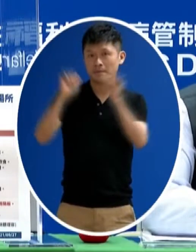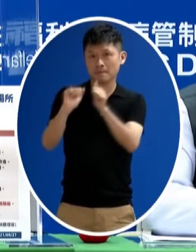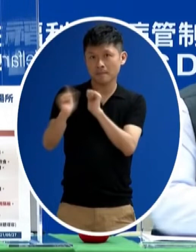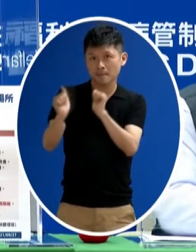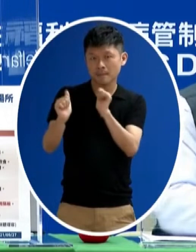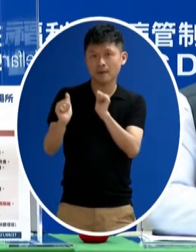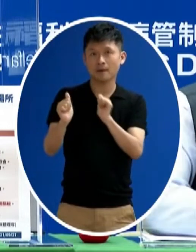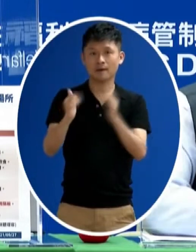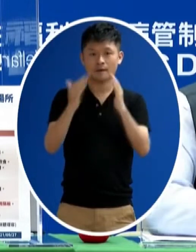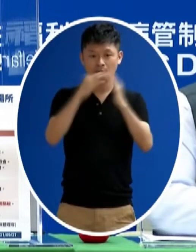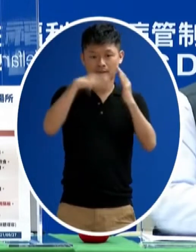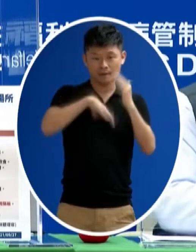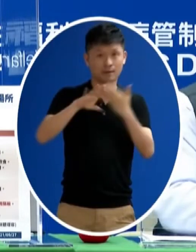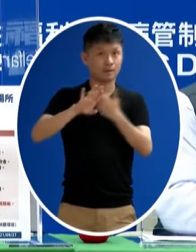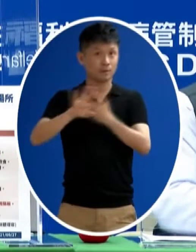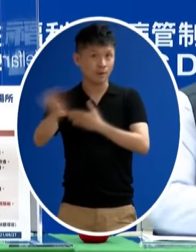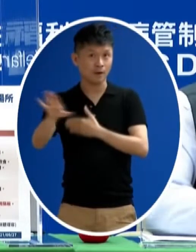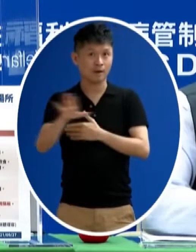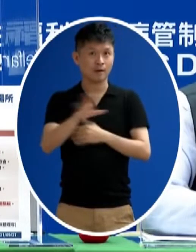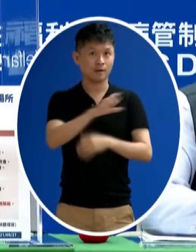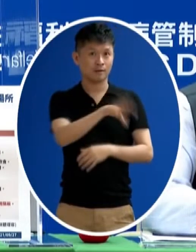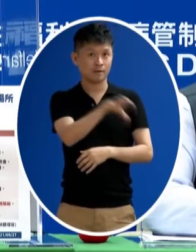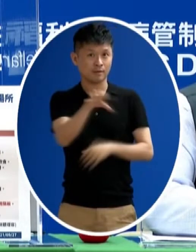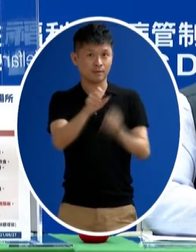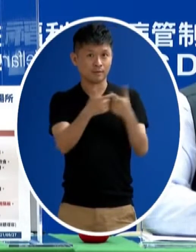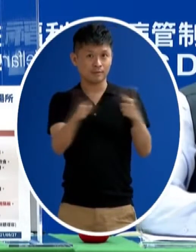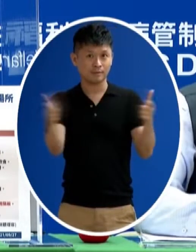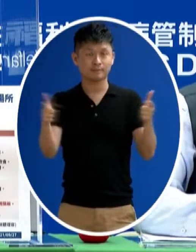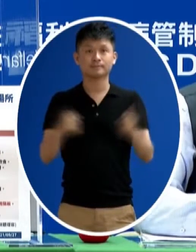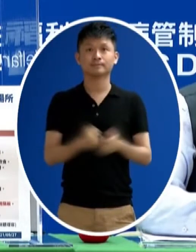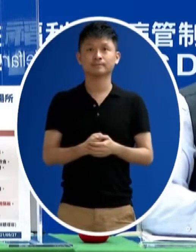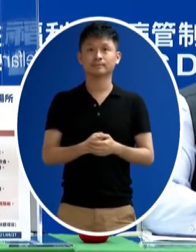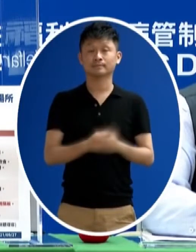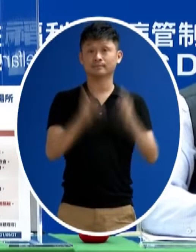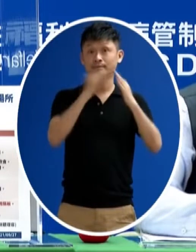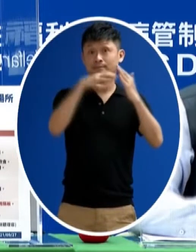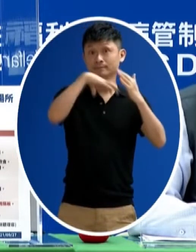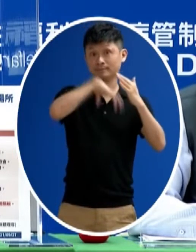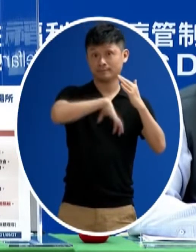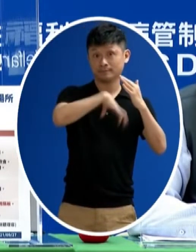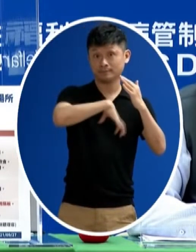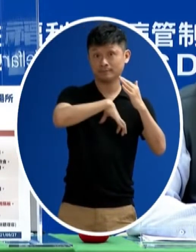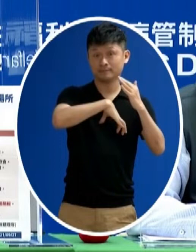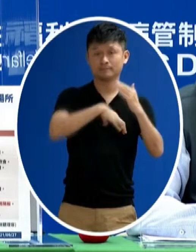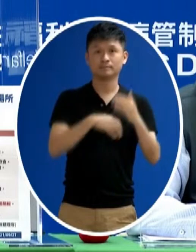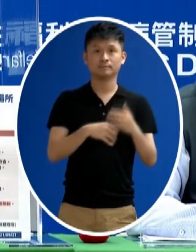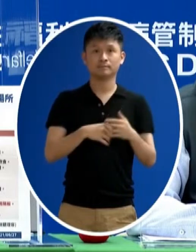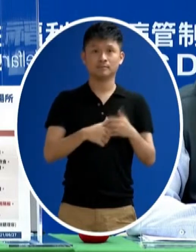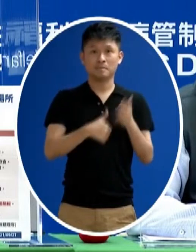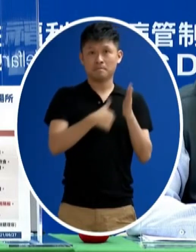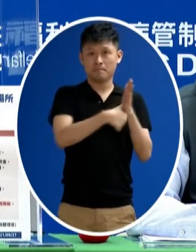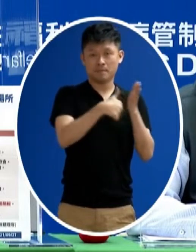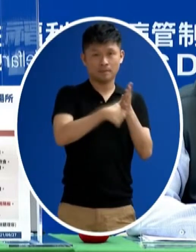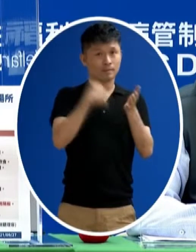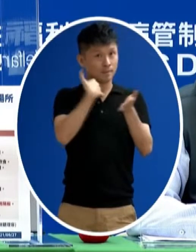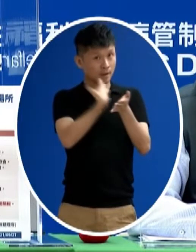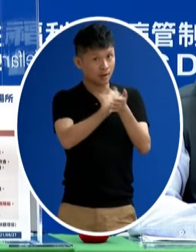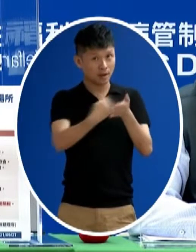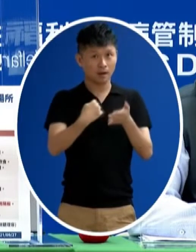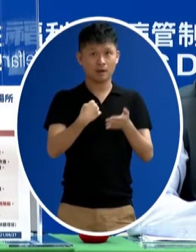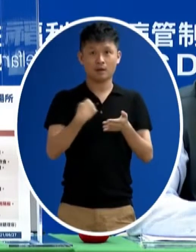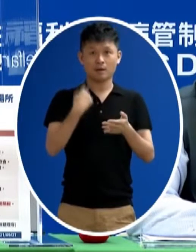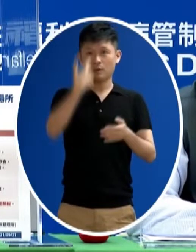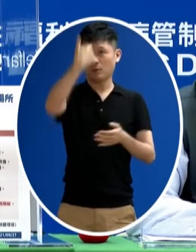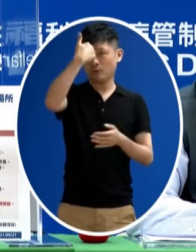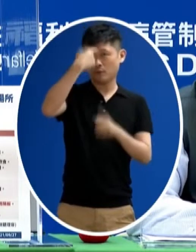在室内或室外，那整体在室内当然这都是要有10连制量体温，全程戴